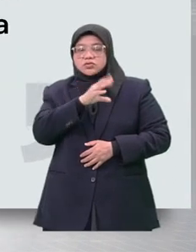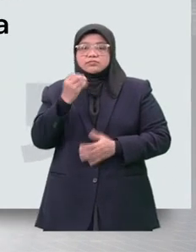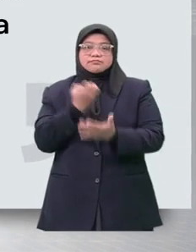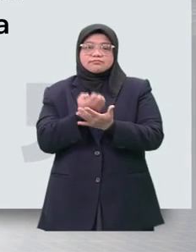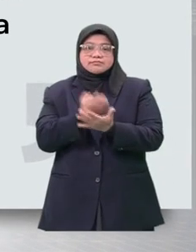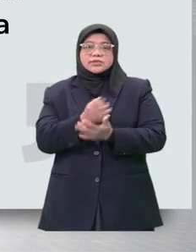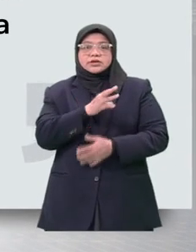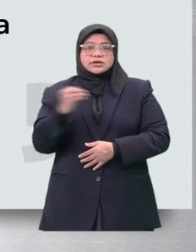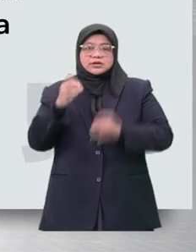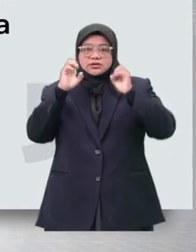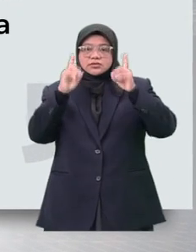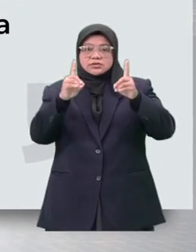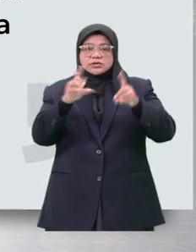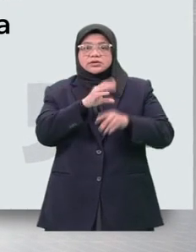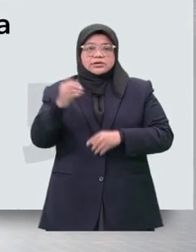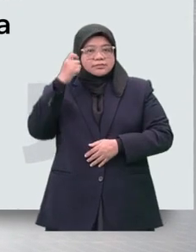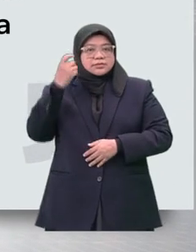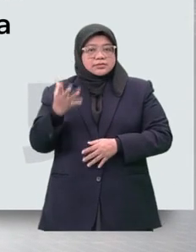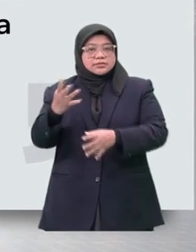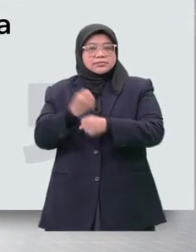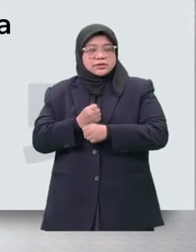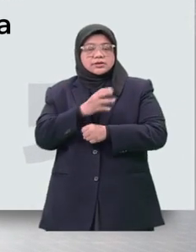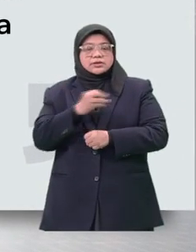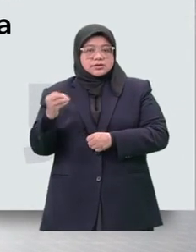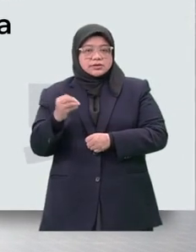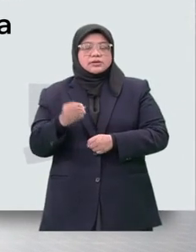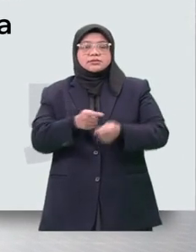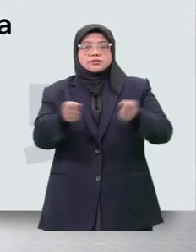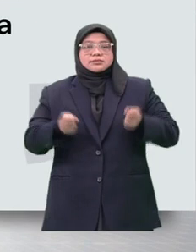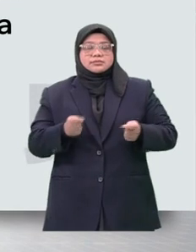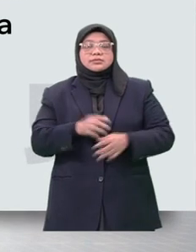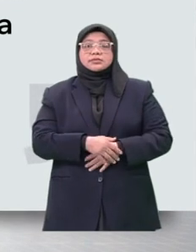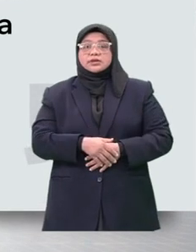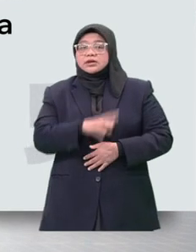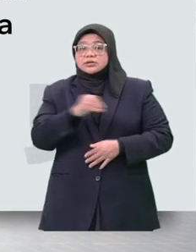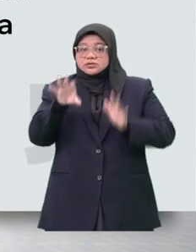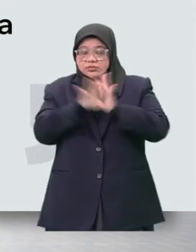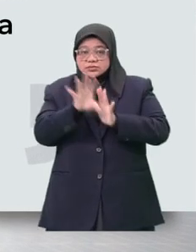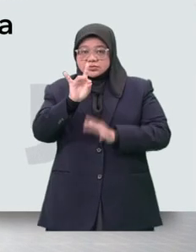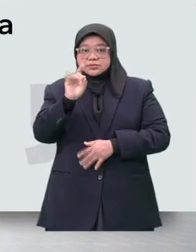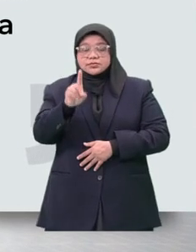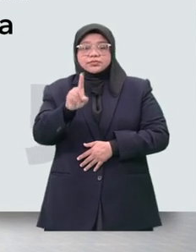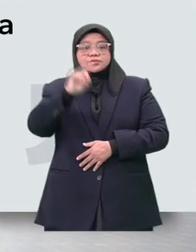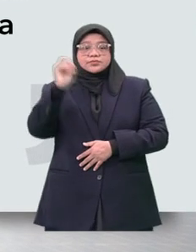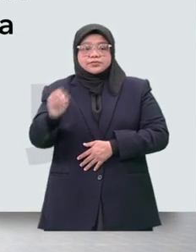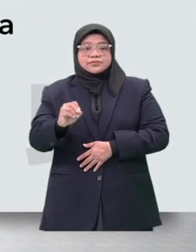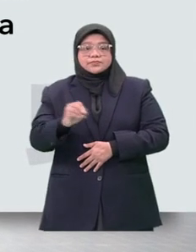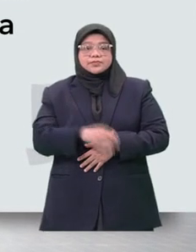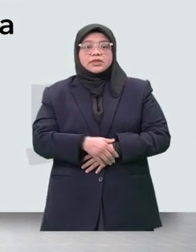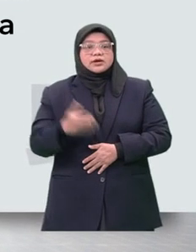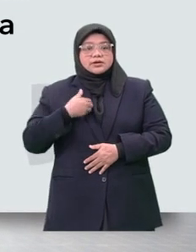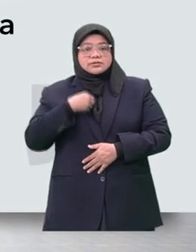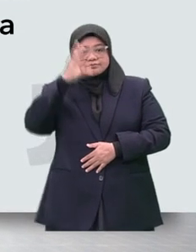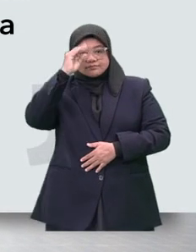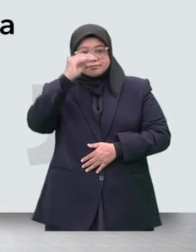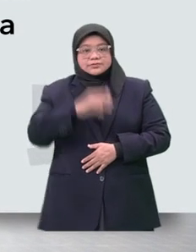tahap pendidikan pendapatan dan locality beliau memetik contoh 81 ratus responden gaji 3D ini adalah